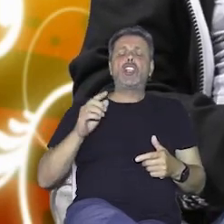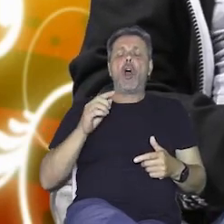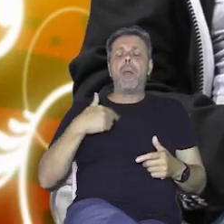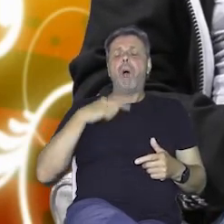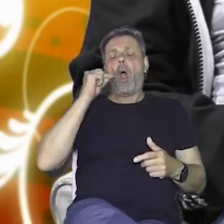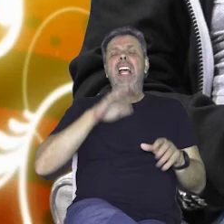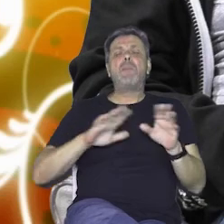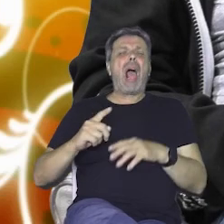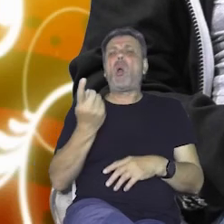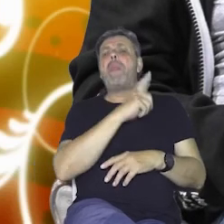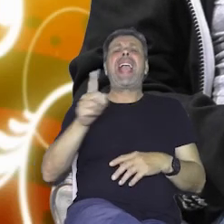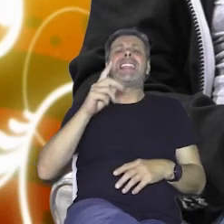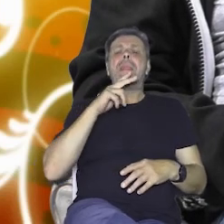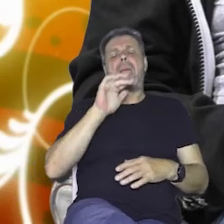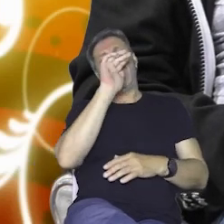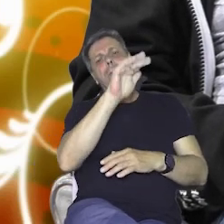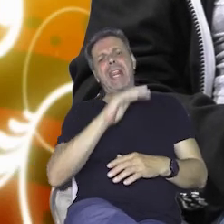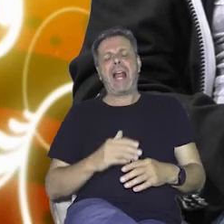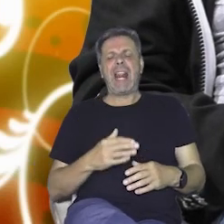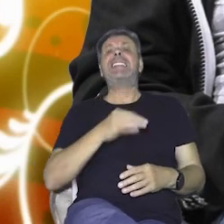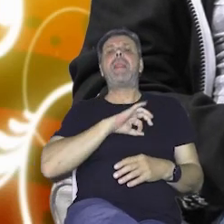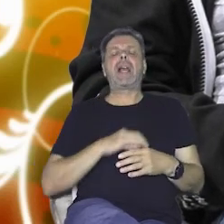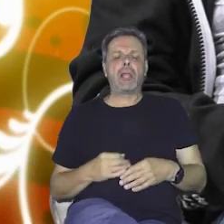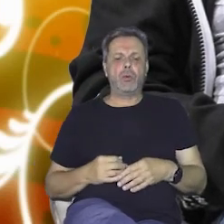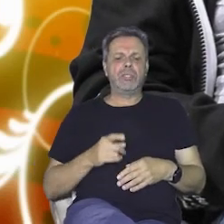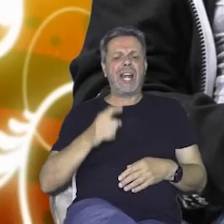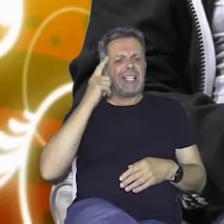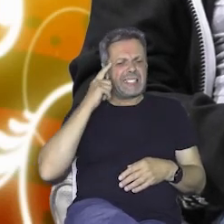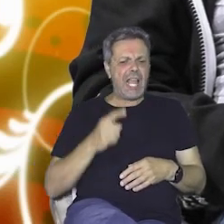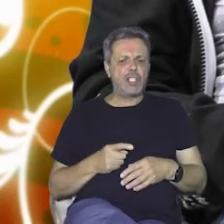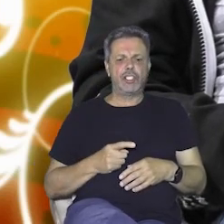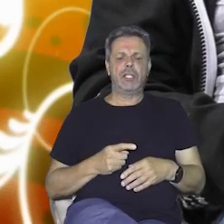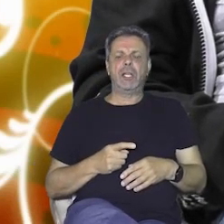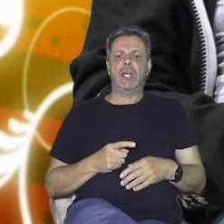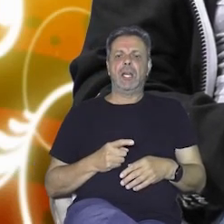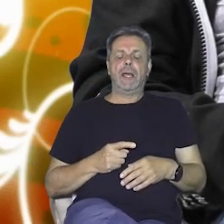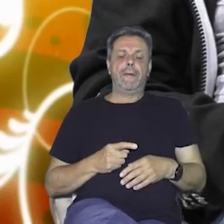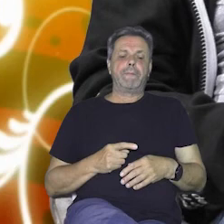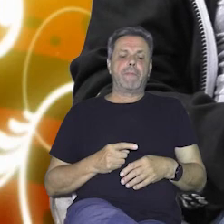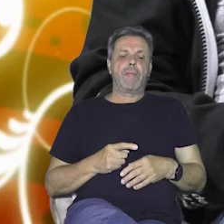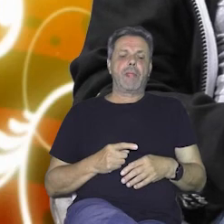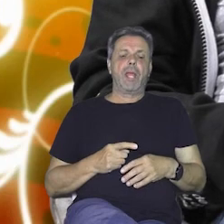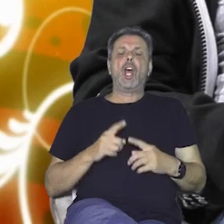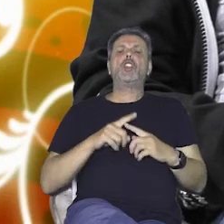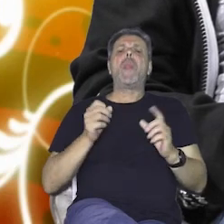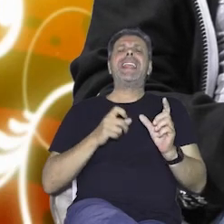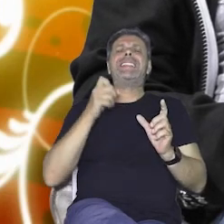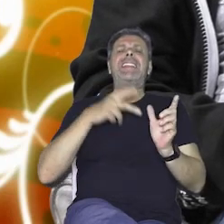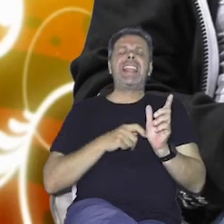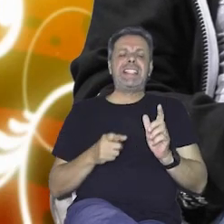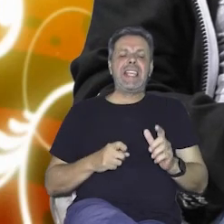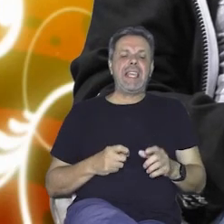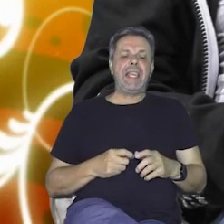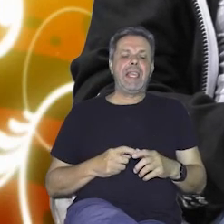Zamisli. Znaš li pjesmu Nek te zagrli netko sretniji? Evergreen, Toni Cetinski,